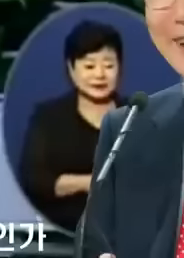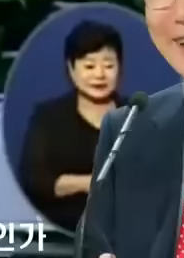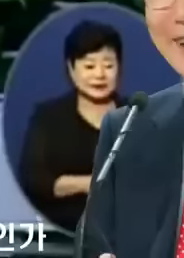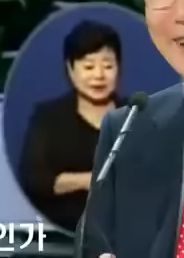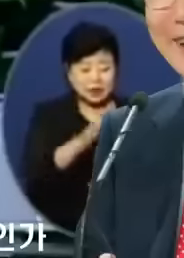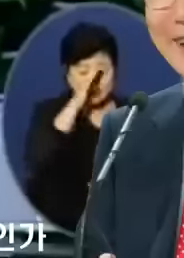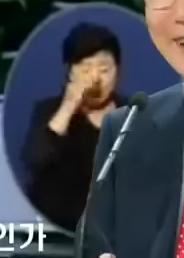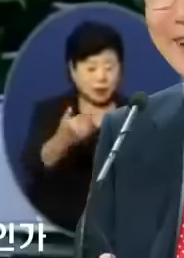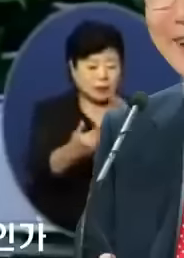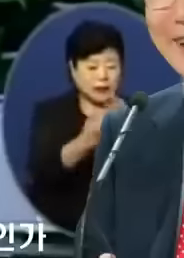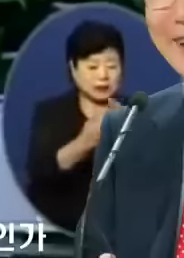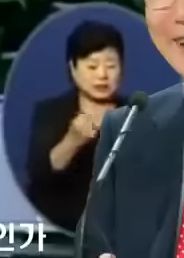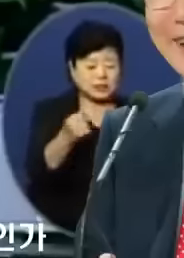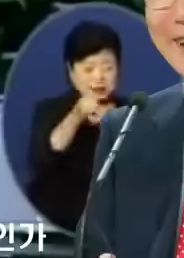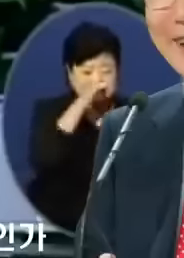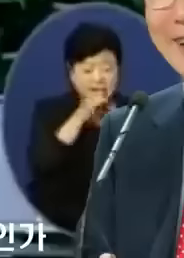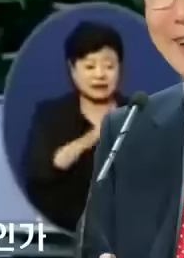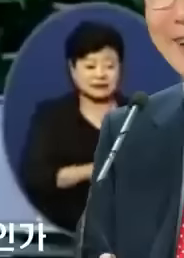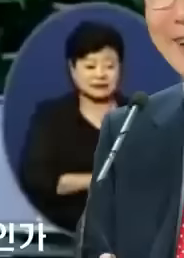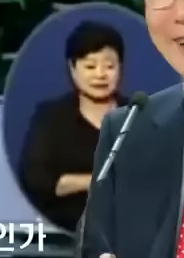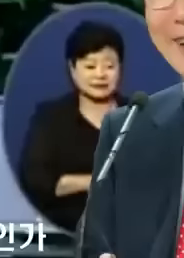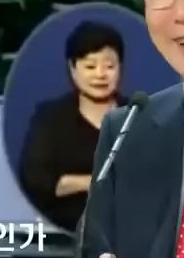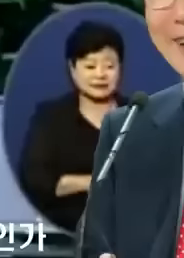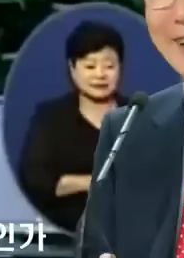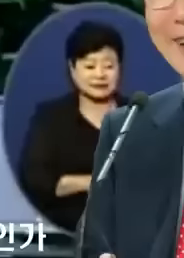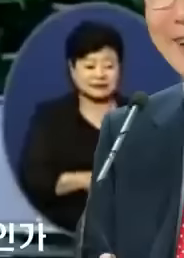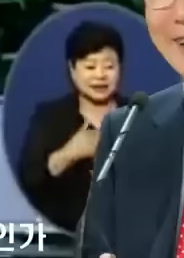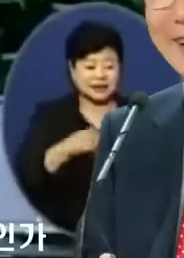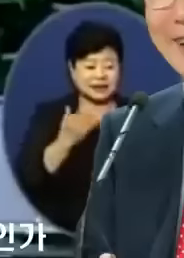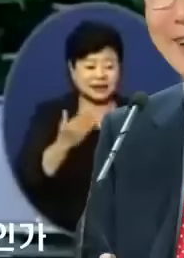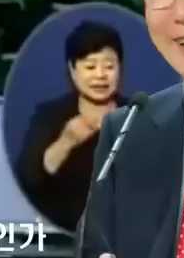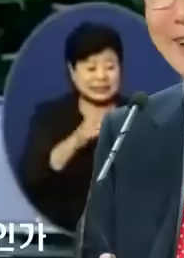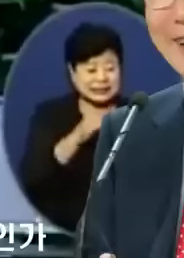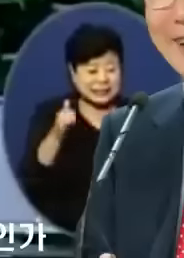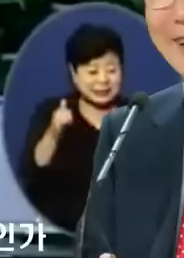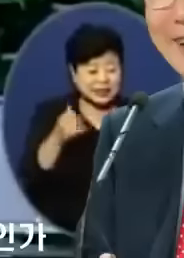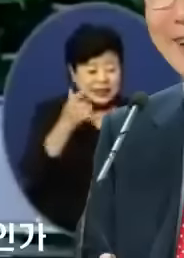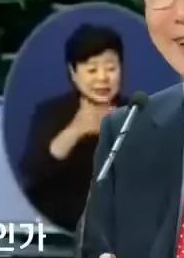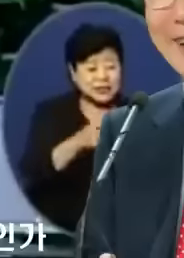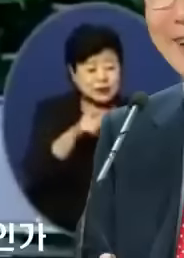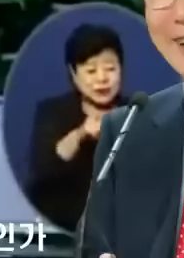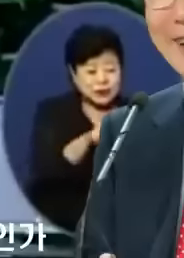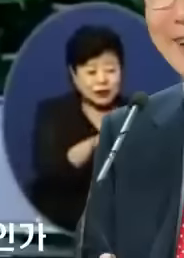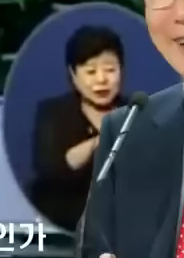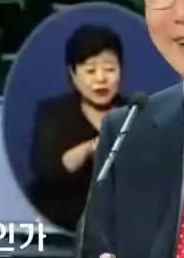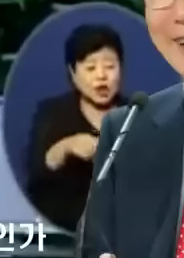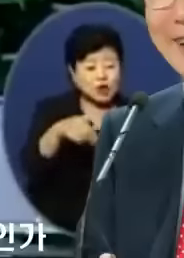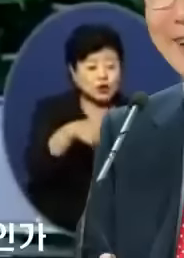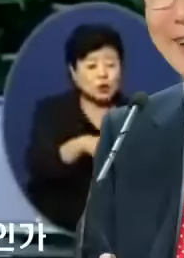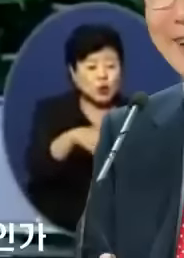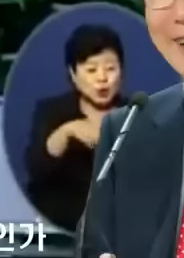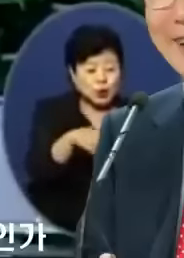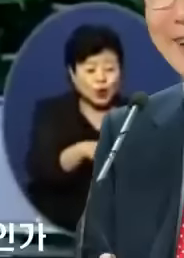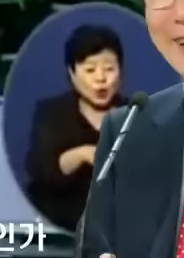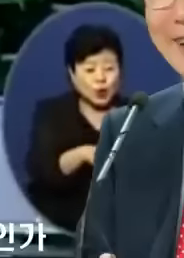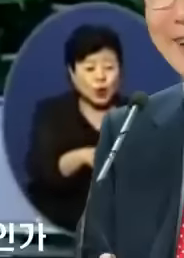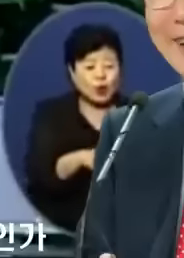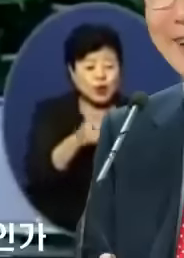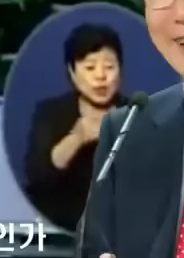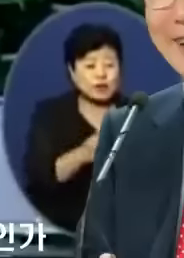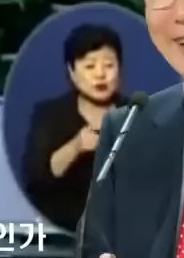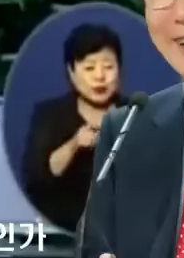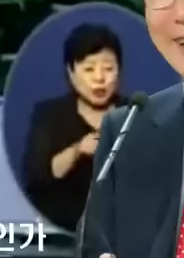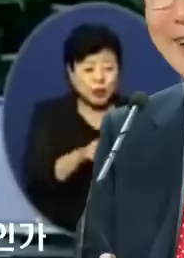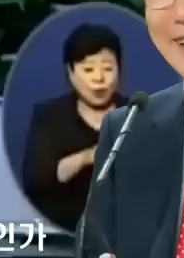면역성을 가지고 있다는 것을 알아야 되는 것입니다. 사람들이 자꾸 예수 믿는 것을 종교적인 예수를